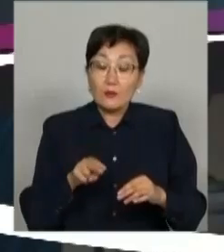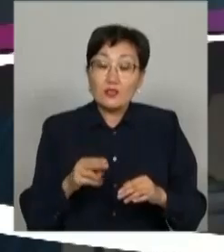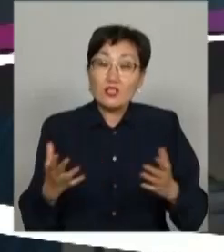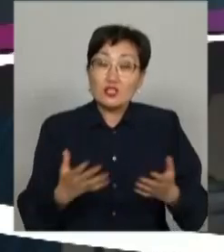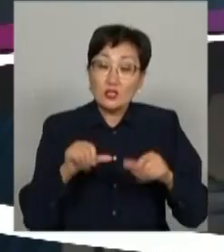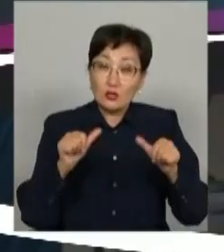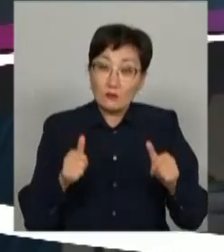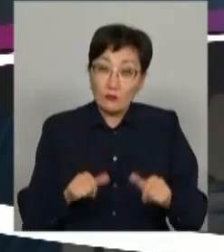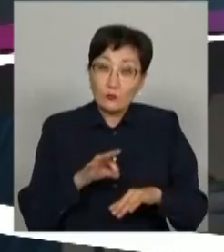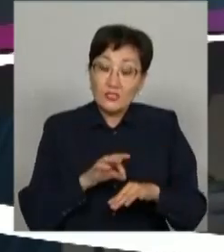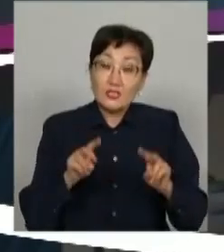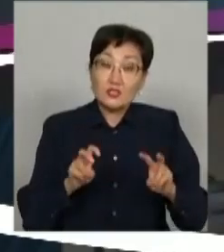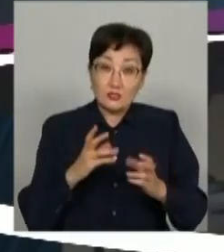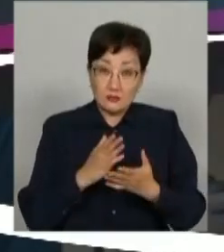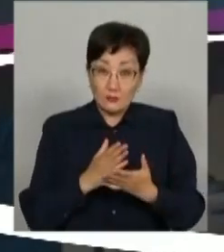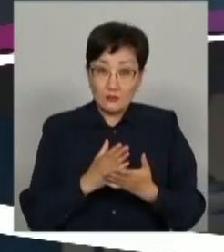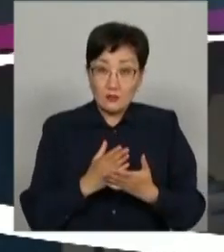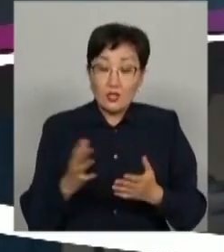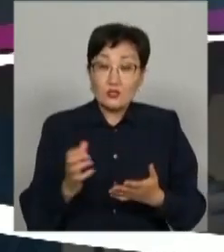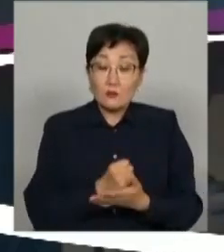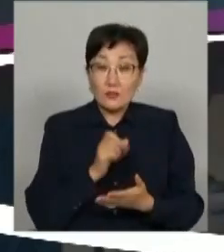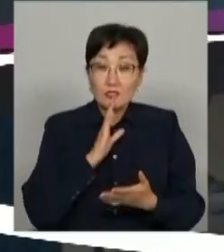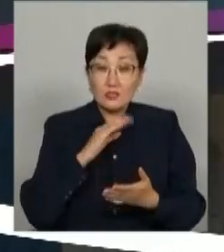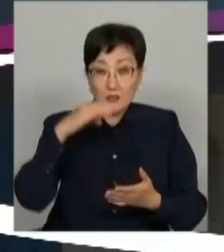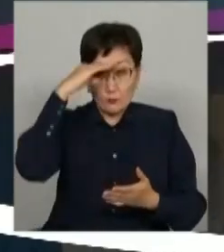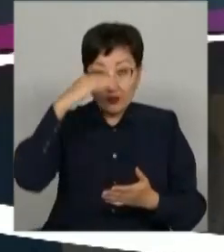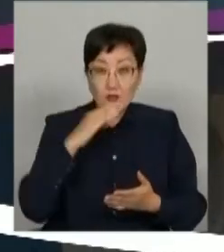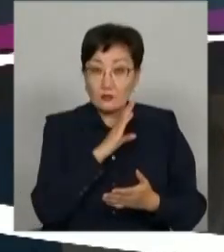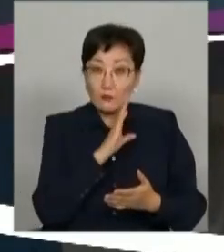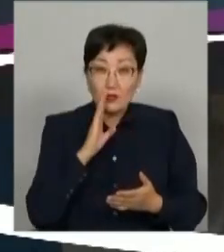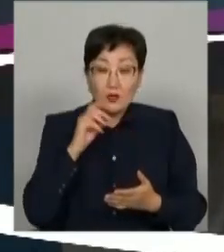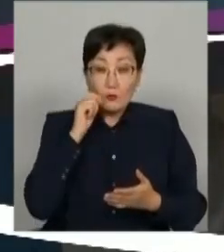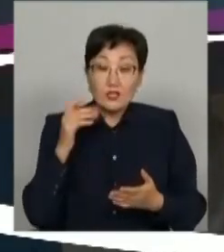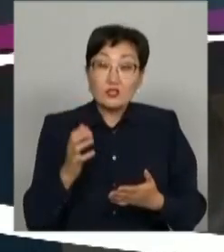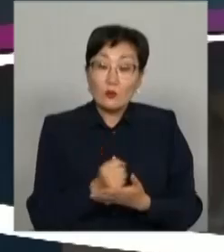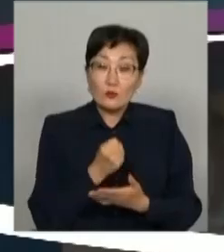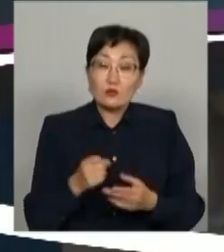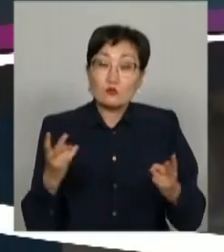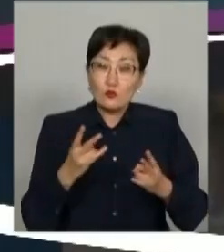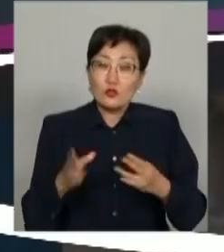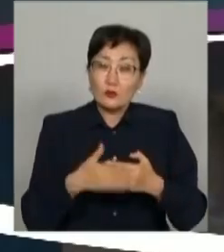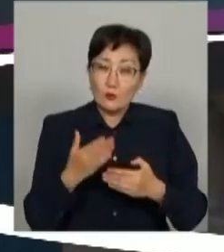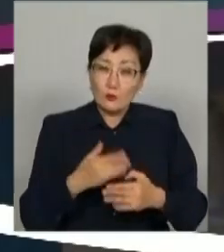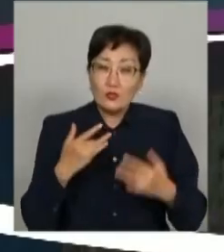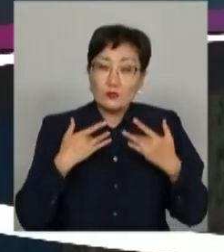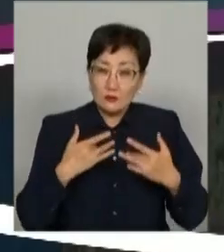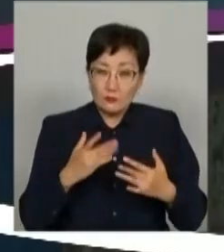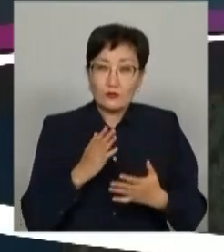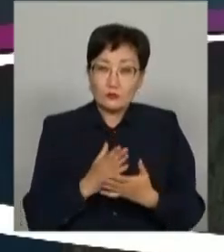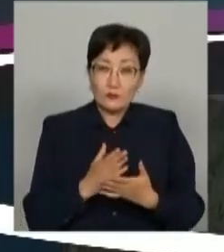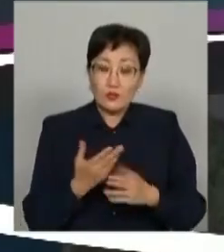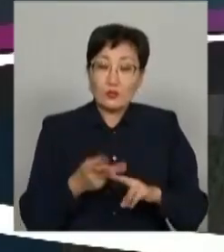ауруының жеңіл түрі деген диагноз қойылған. Табылған қыздың ата-анасы бейтаныс адамды тауып, лайықты жазасын беруді талап